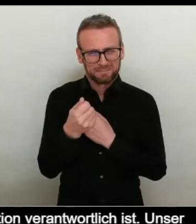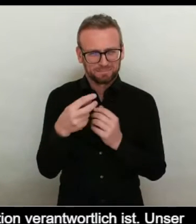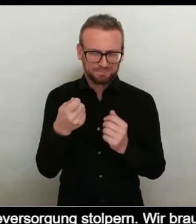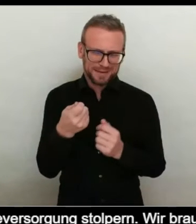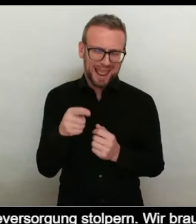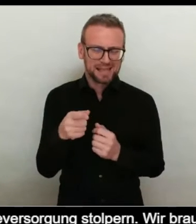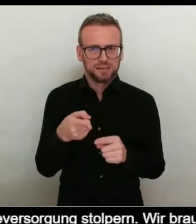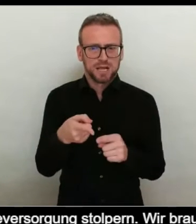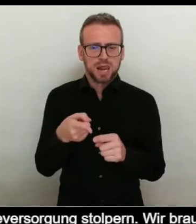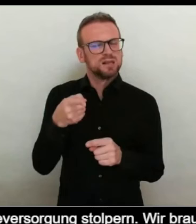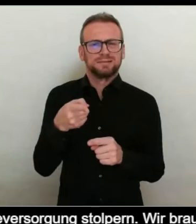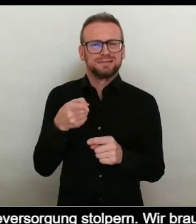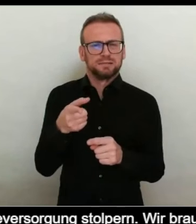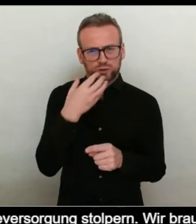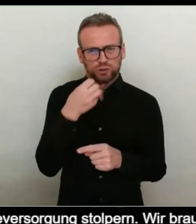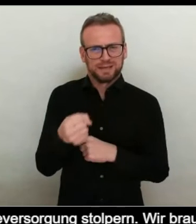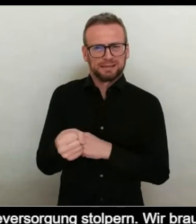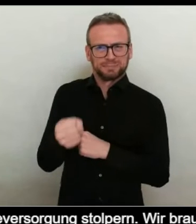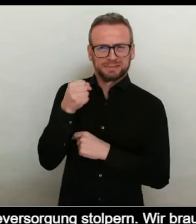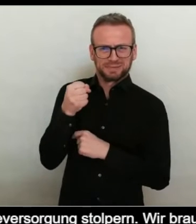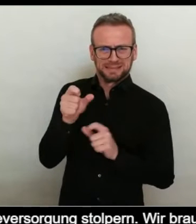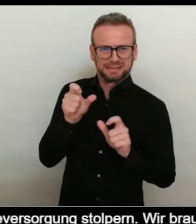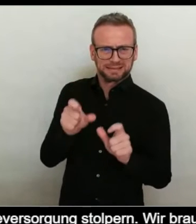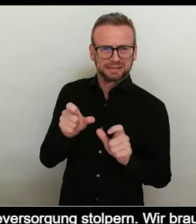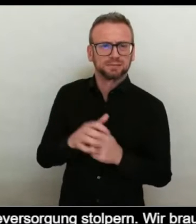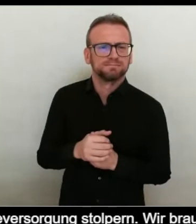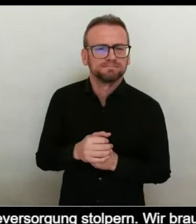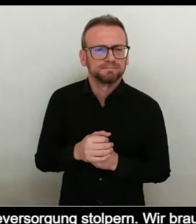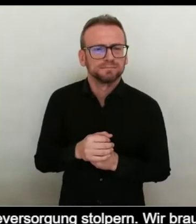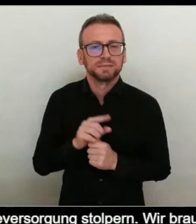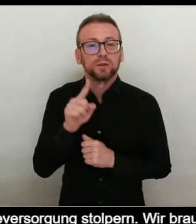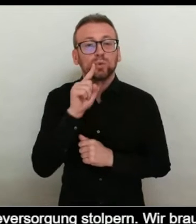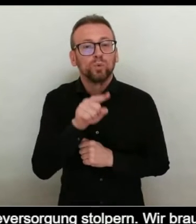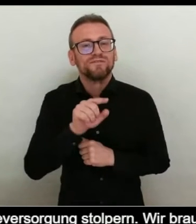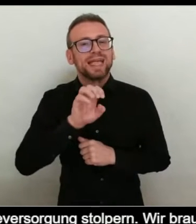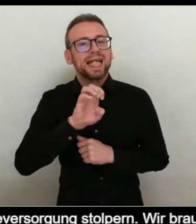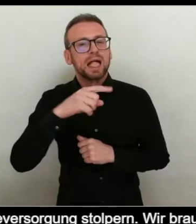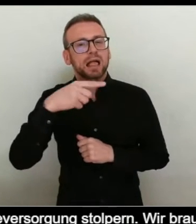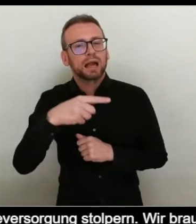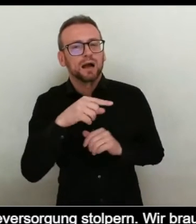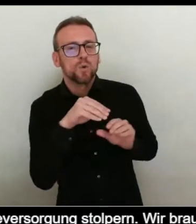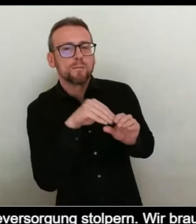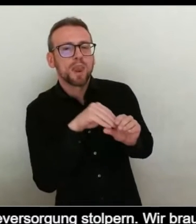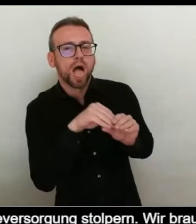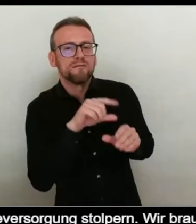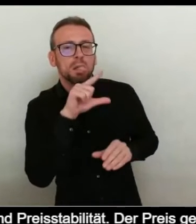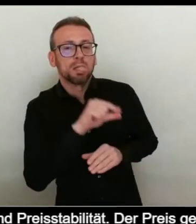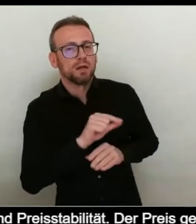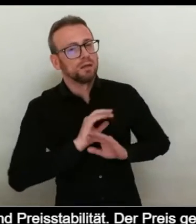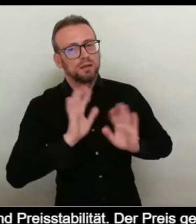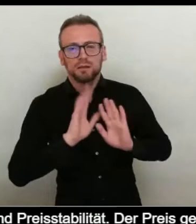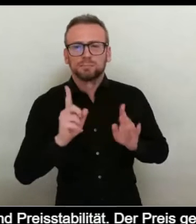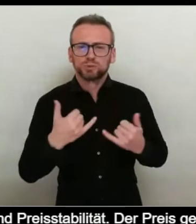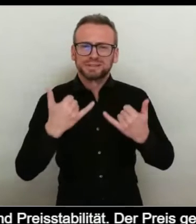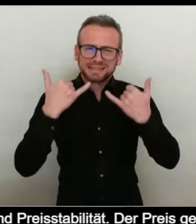sondern wir brauchen deutlich mehr. Zum einen, dass die ländlichen Räume nicht abgehängt werden. Ist es wichtig, die Pendlerpauschale deutlich zu erhöhen? Wir starten gemeinsam einen